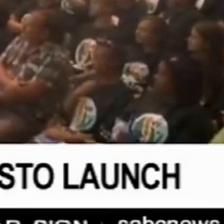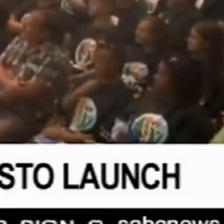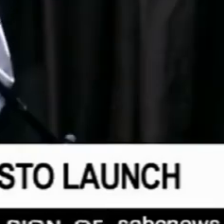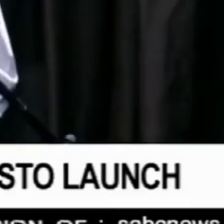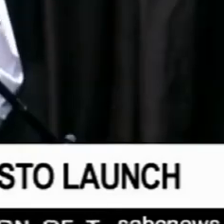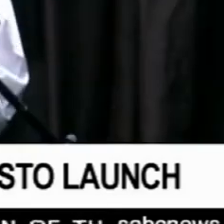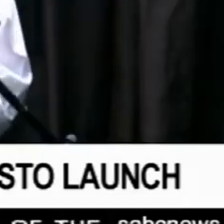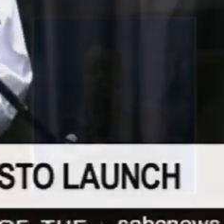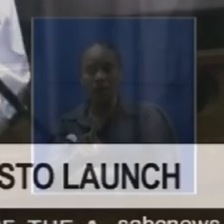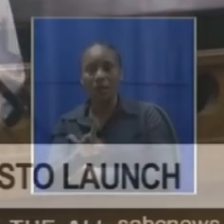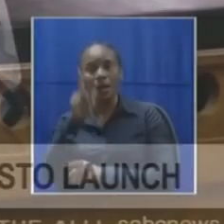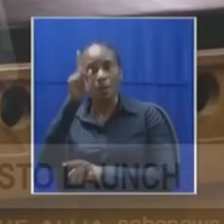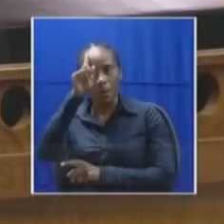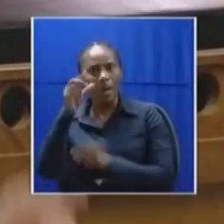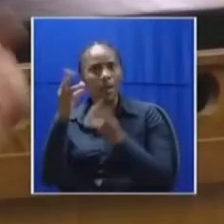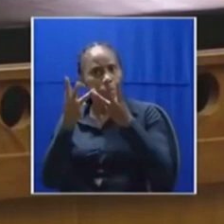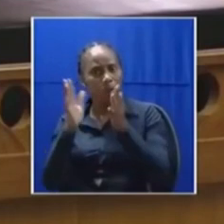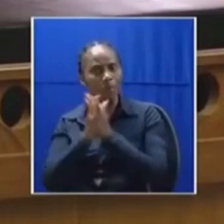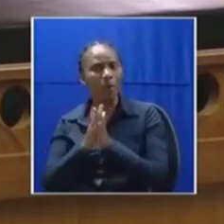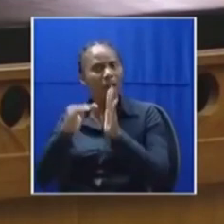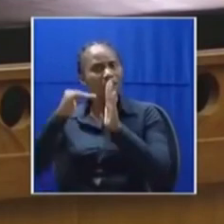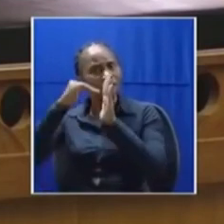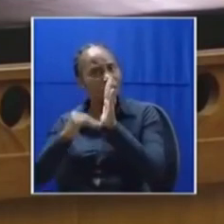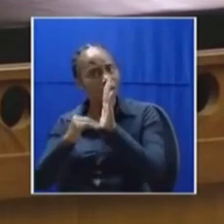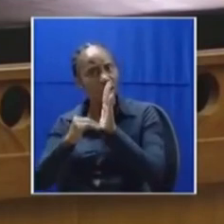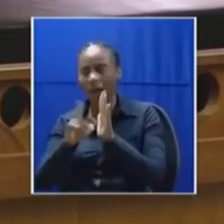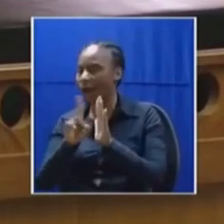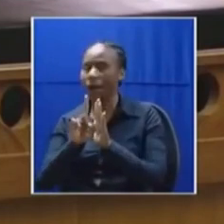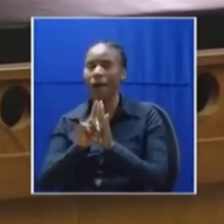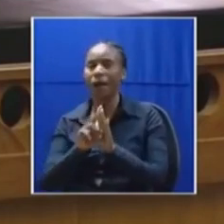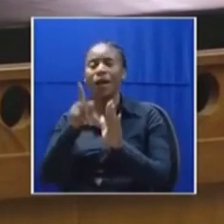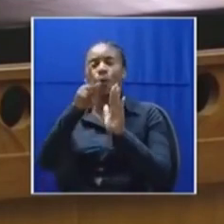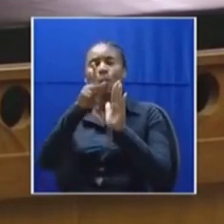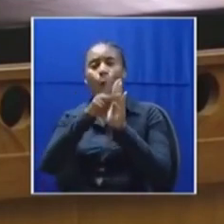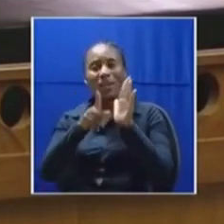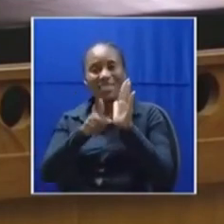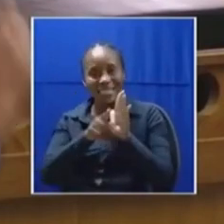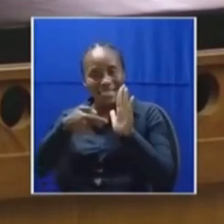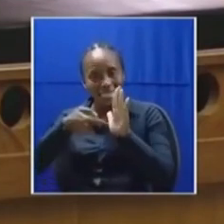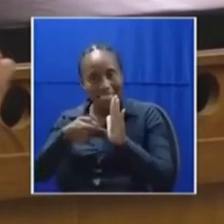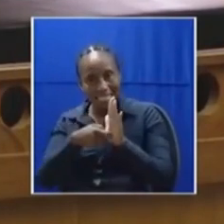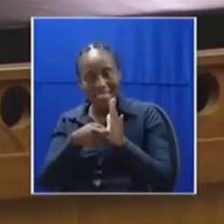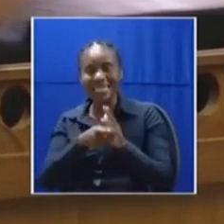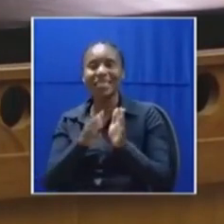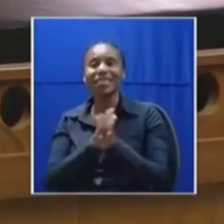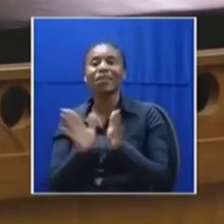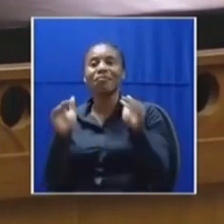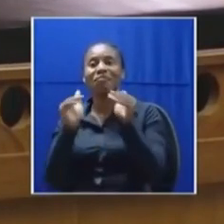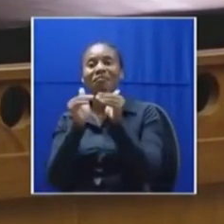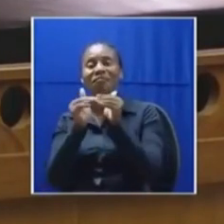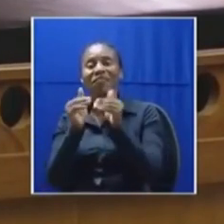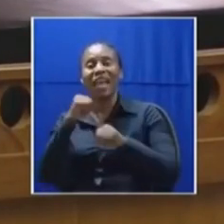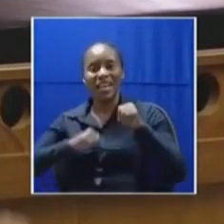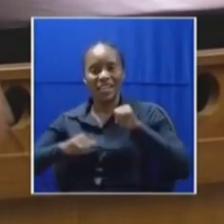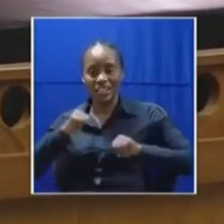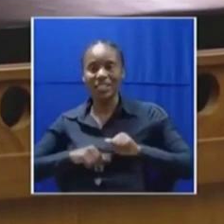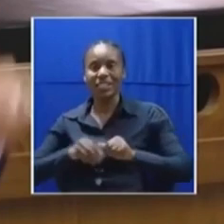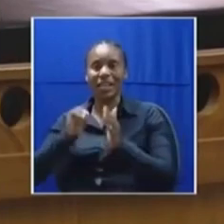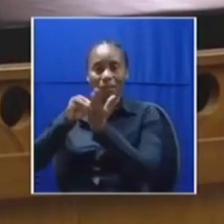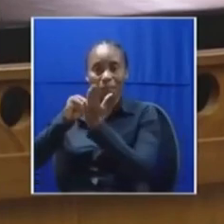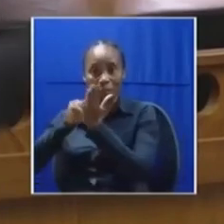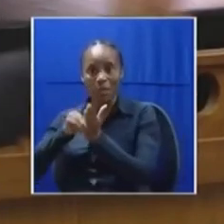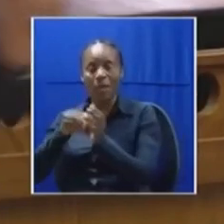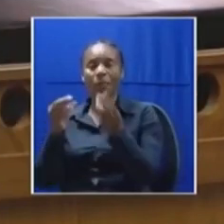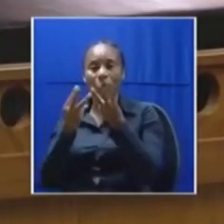hulle doeninge, maar laat ook genoeg ruimte vir die jonger geslag om sterk uit te praat in parlement teen die EFF, wat oor die